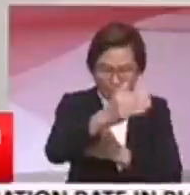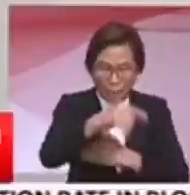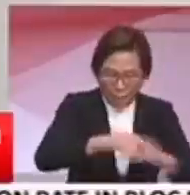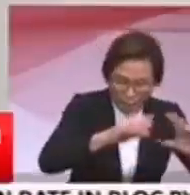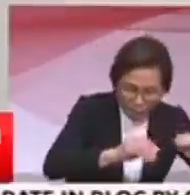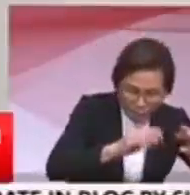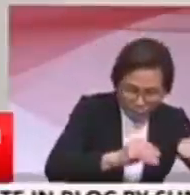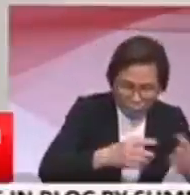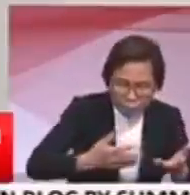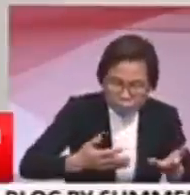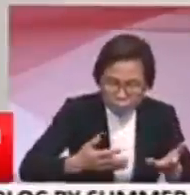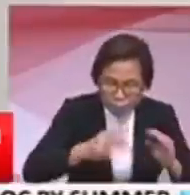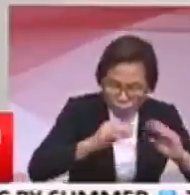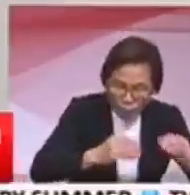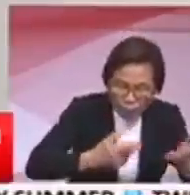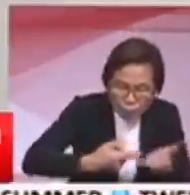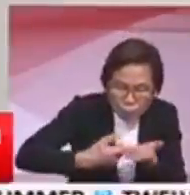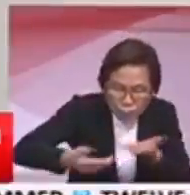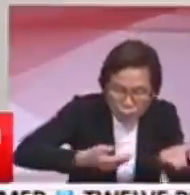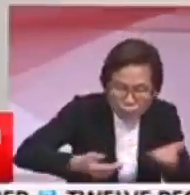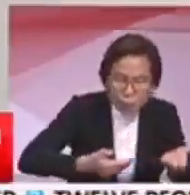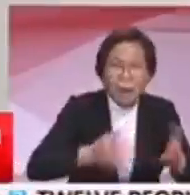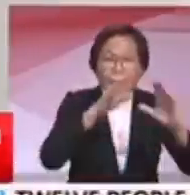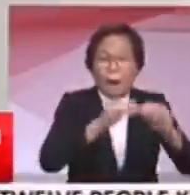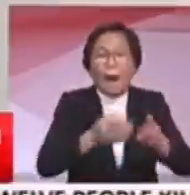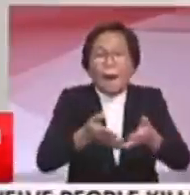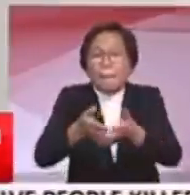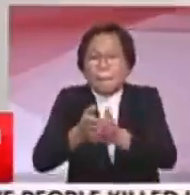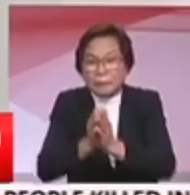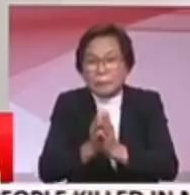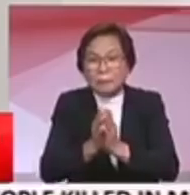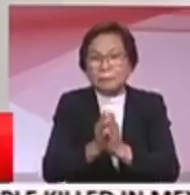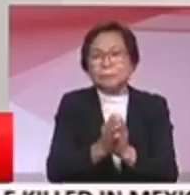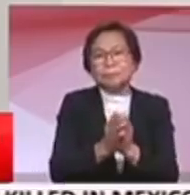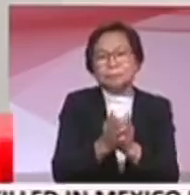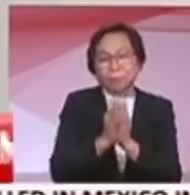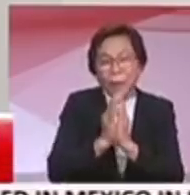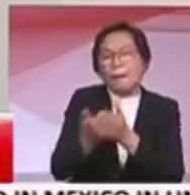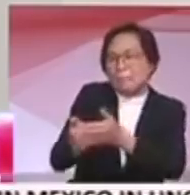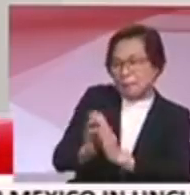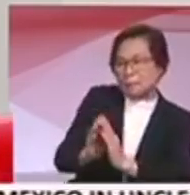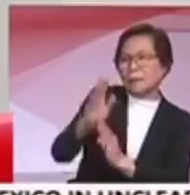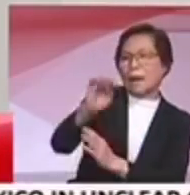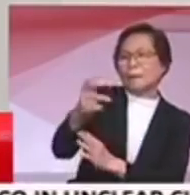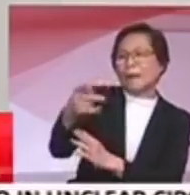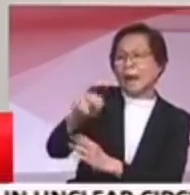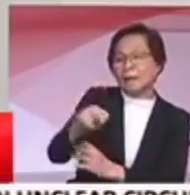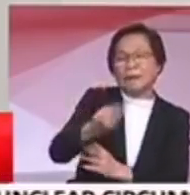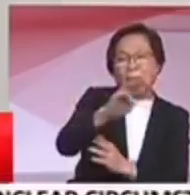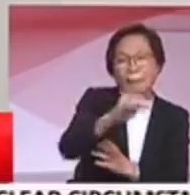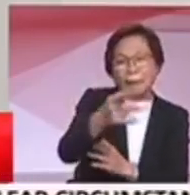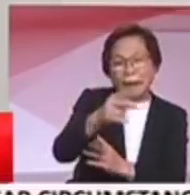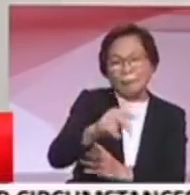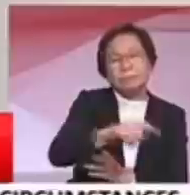ini dan mesyuarat juga telah meminta kepada MKN untuk